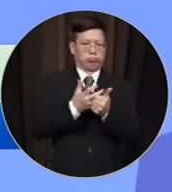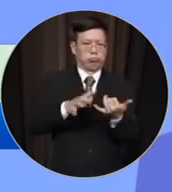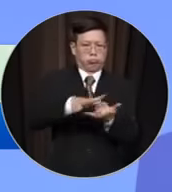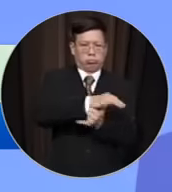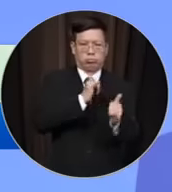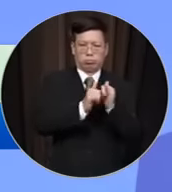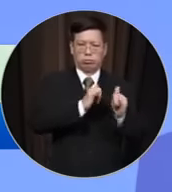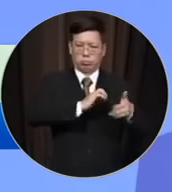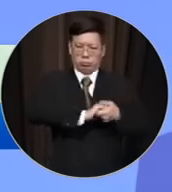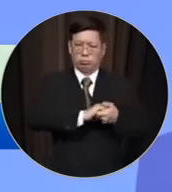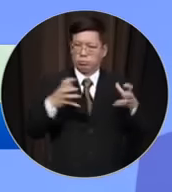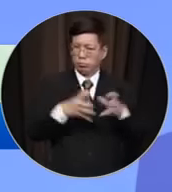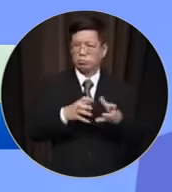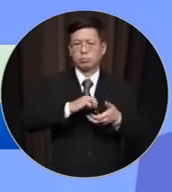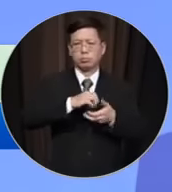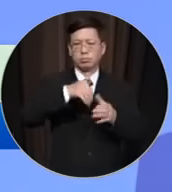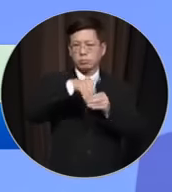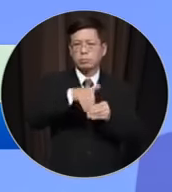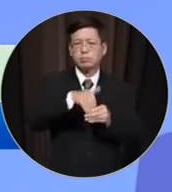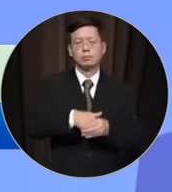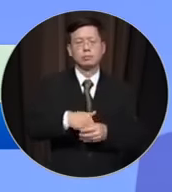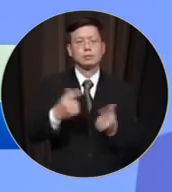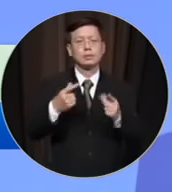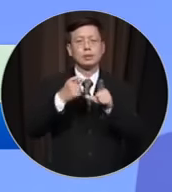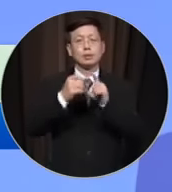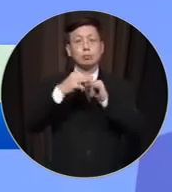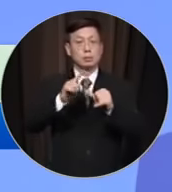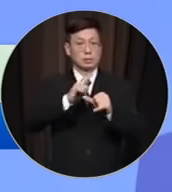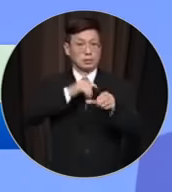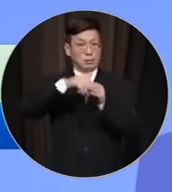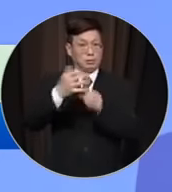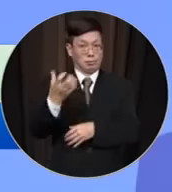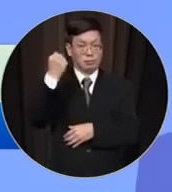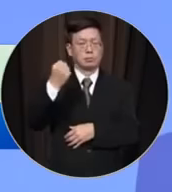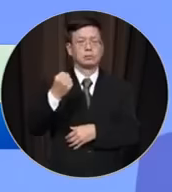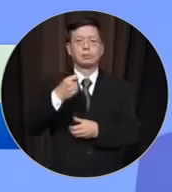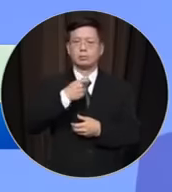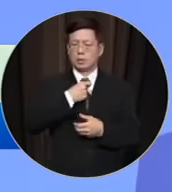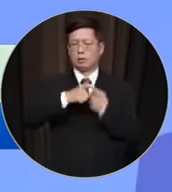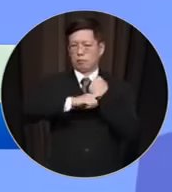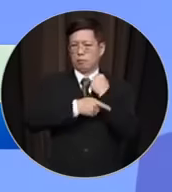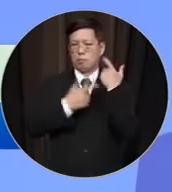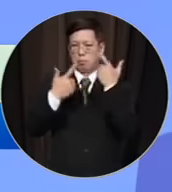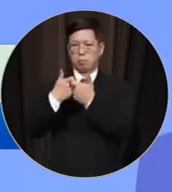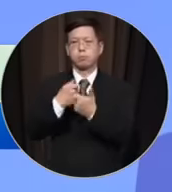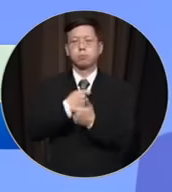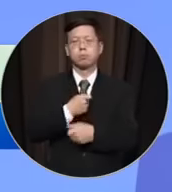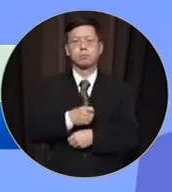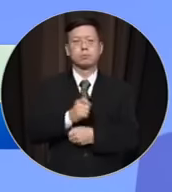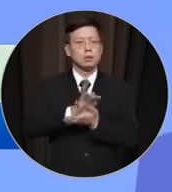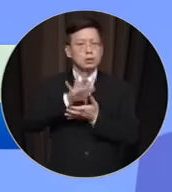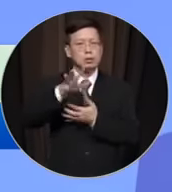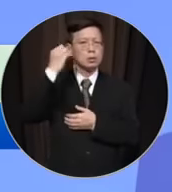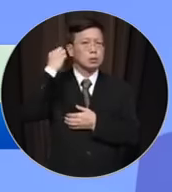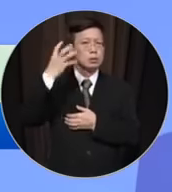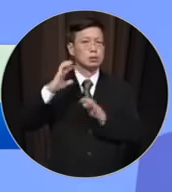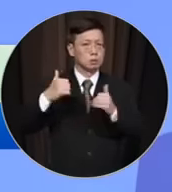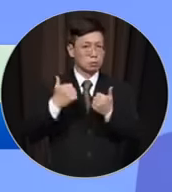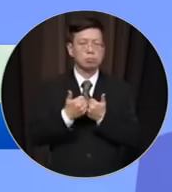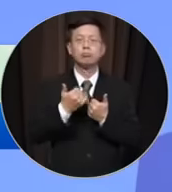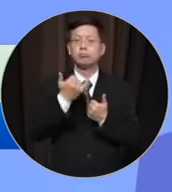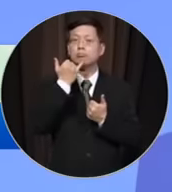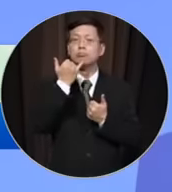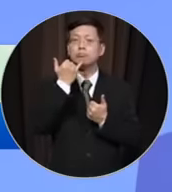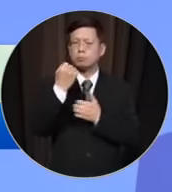一起决定。那有关公民自决权需要有相关的立法，那这个部分未来的新国会可